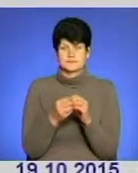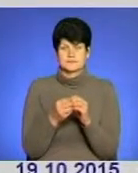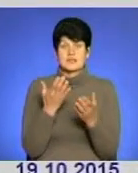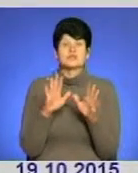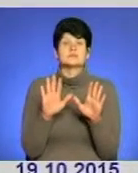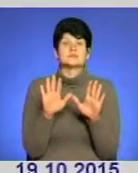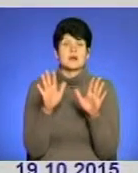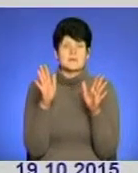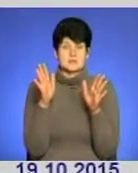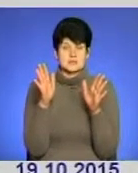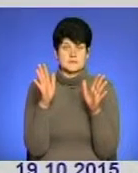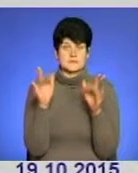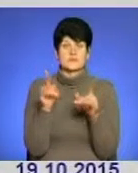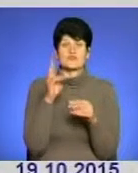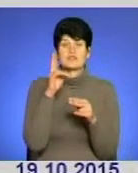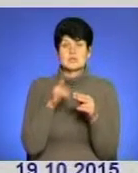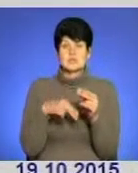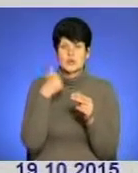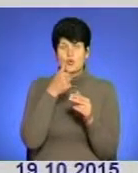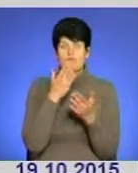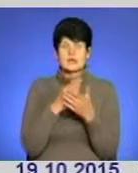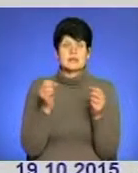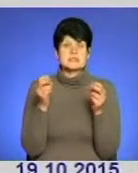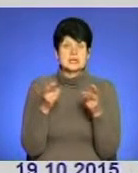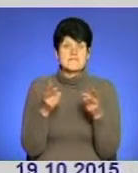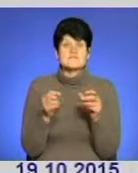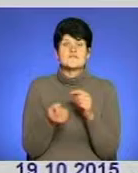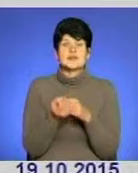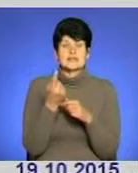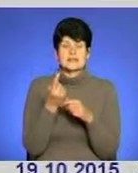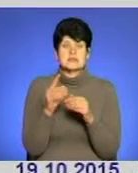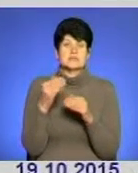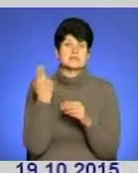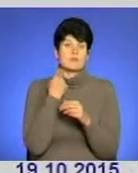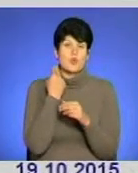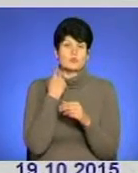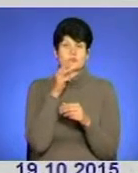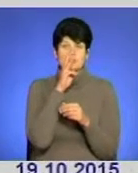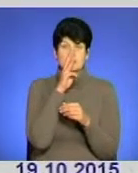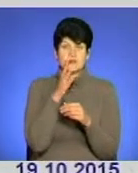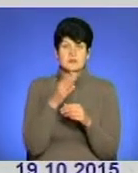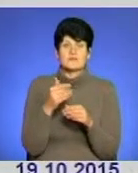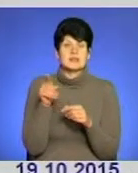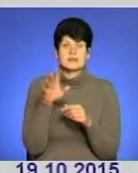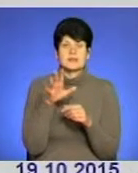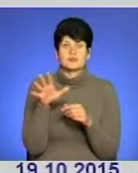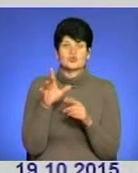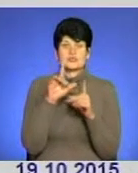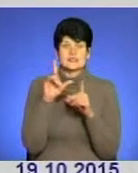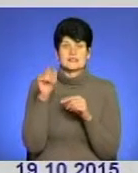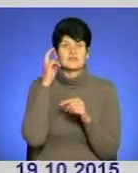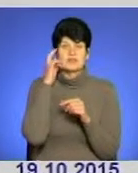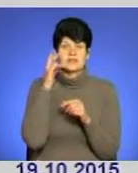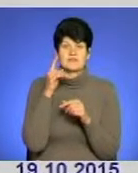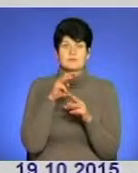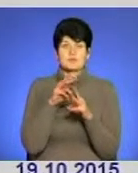трапить, що ви в кінці року є ризики виникнення кредиторської заборгованості по заробітній платі, вони не будуть їхати до Києва ні до міністра